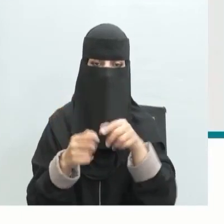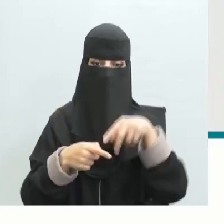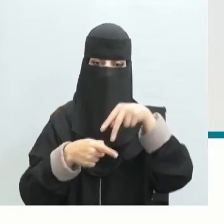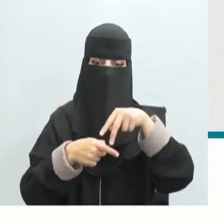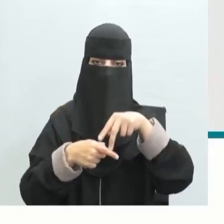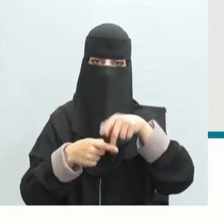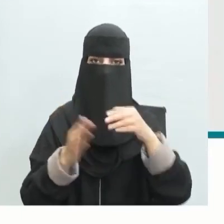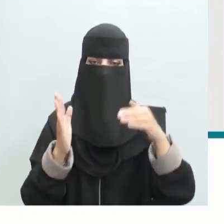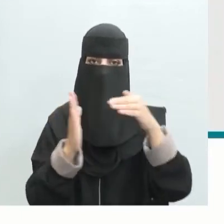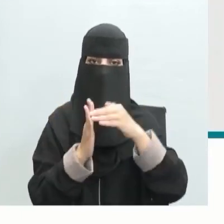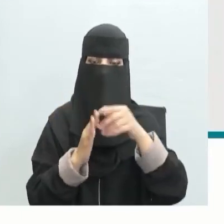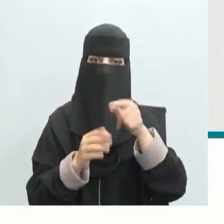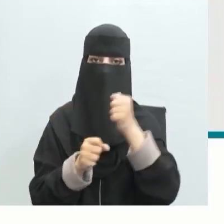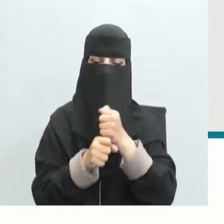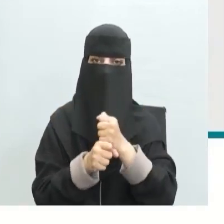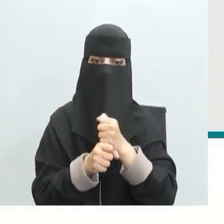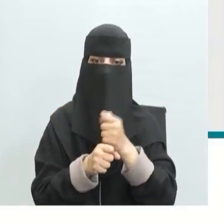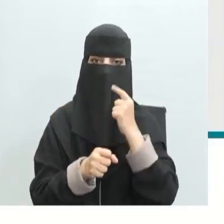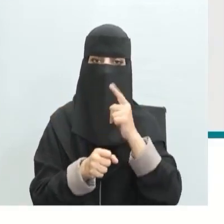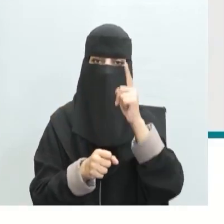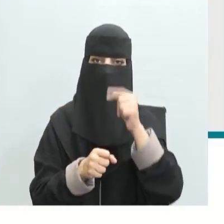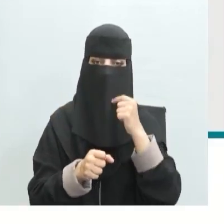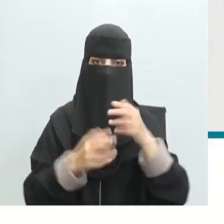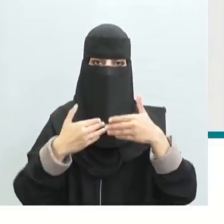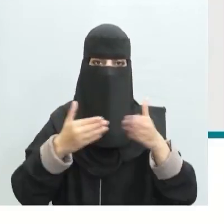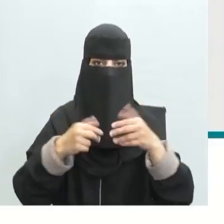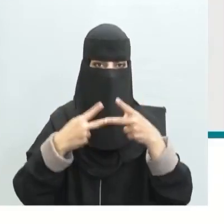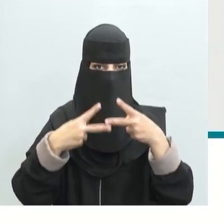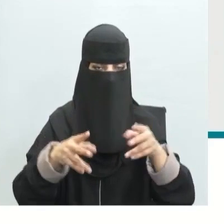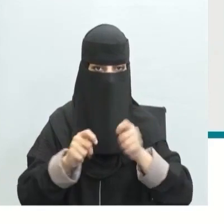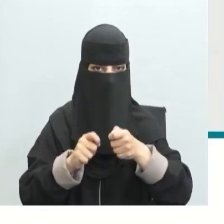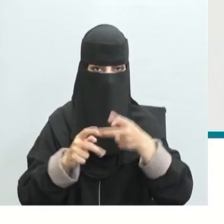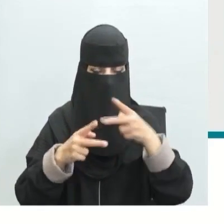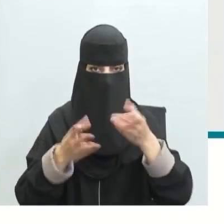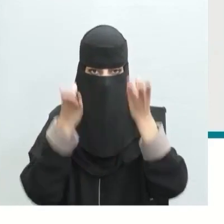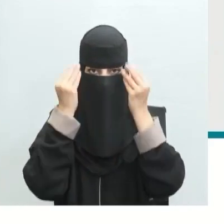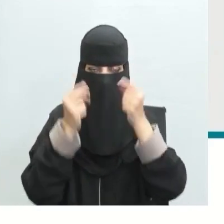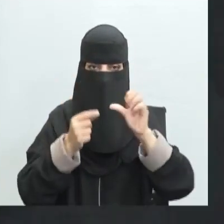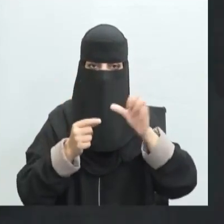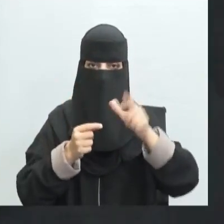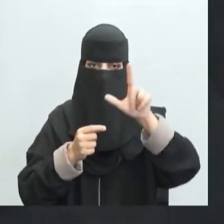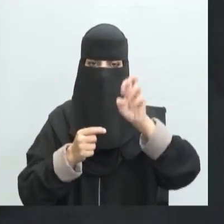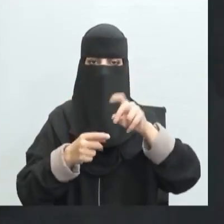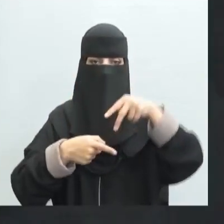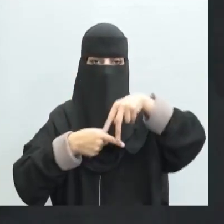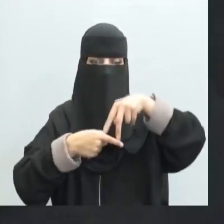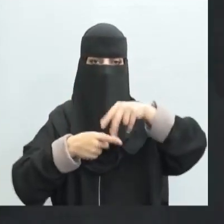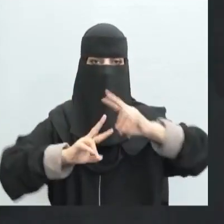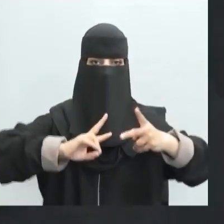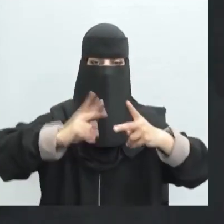المثلثات ان شاء الله بتكون يعني باذن الله تعالى بوابه مفتاح لنا لمعرفه الدوال المثلثيه